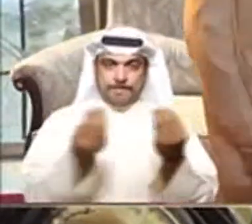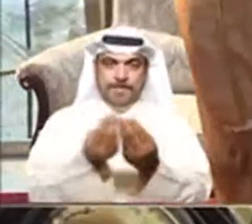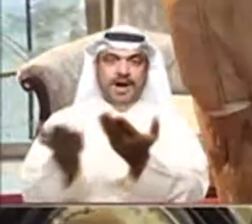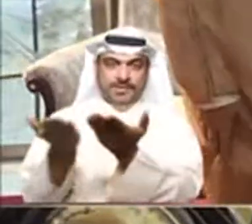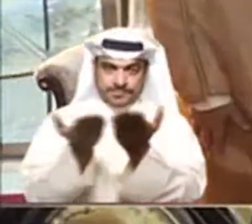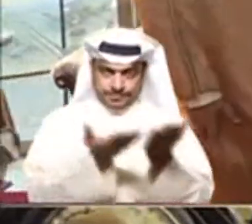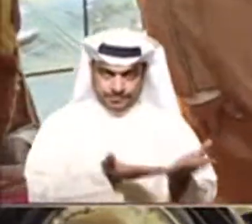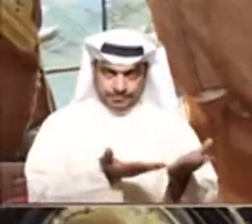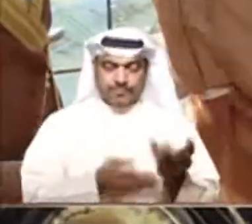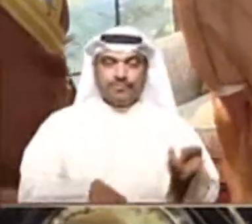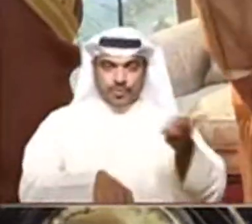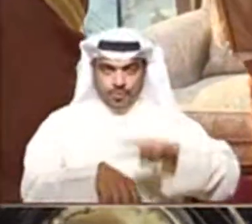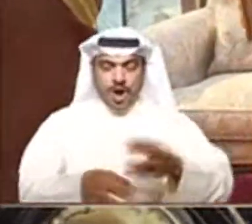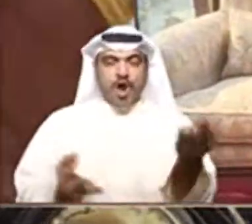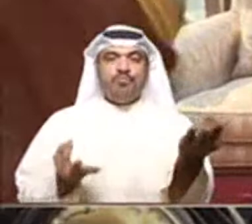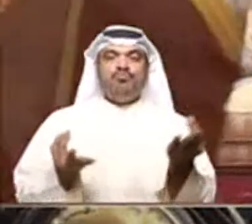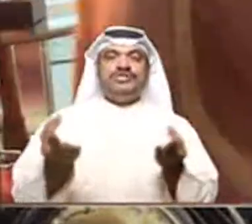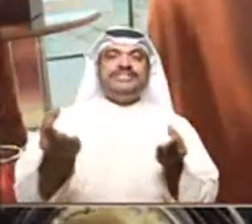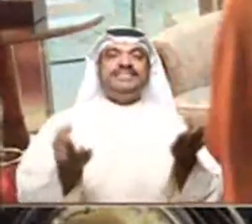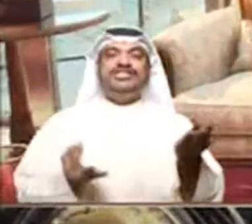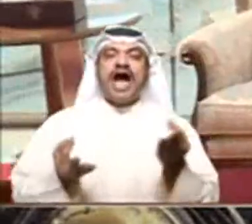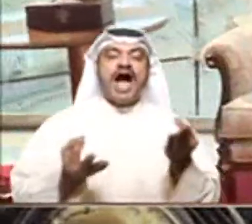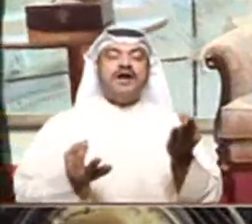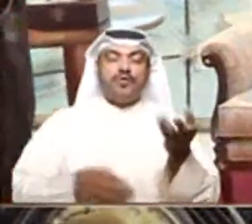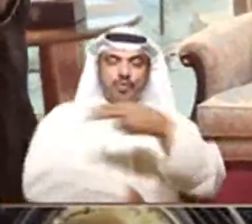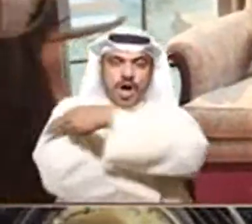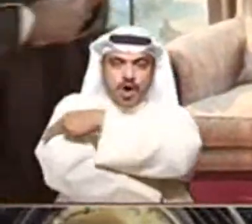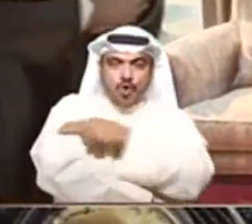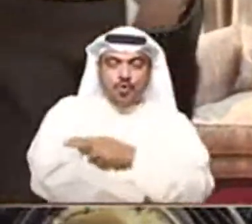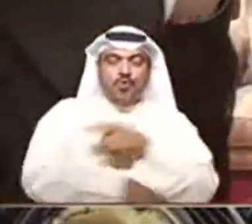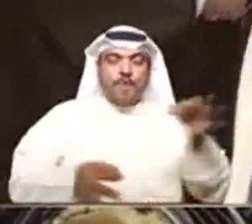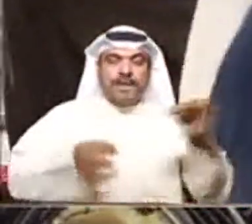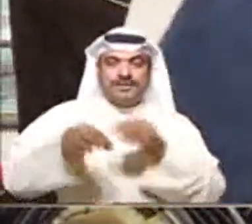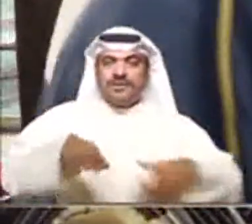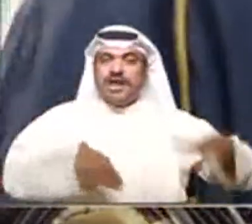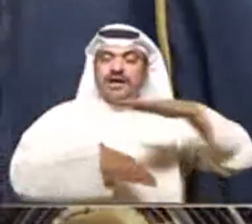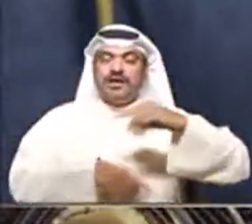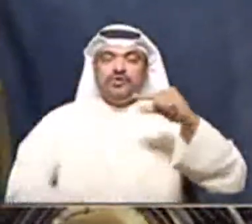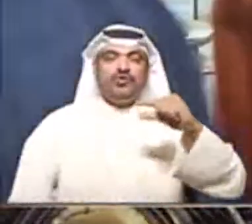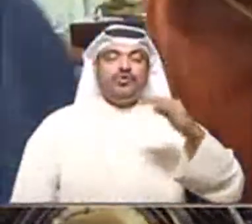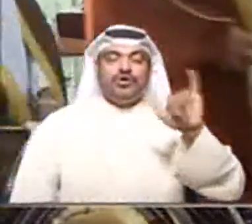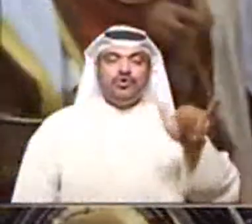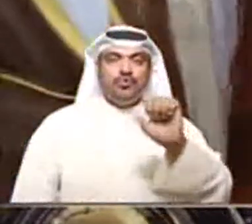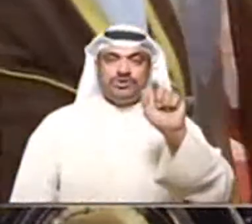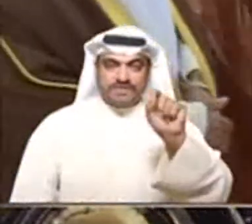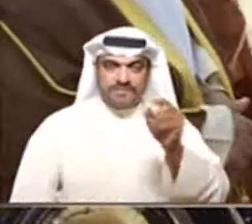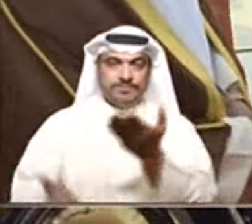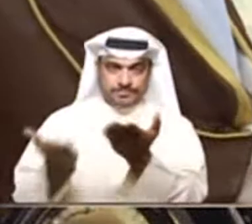الفهد والمستشار في الديوان الأميري وعضو المجلس الأعلى للتخطيط الدكتور يوسف حمد